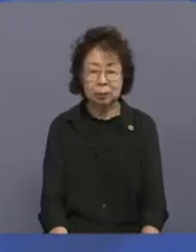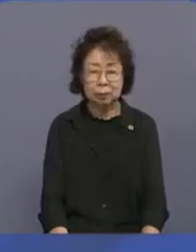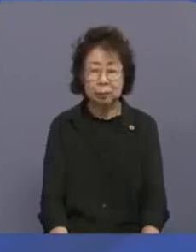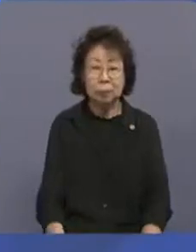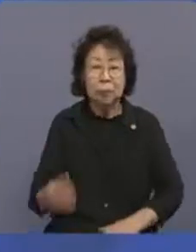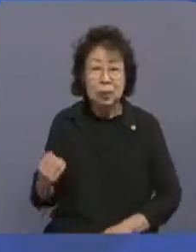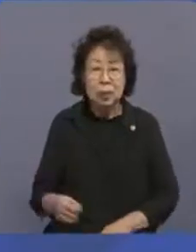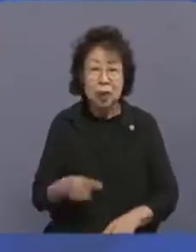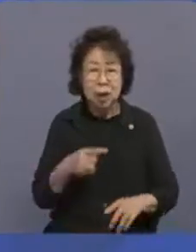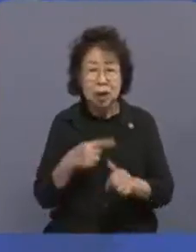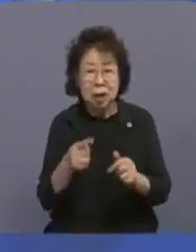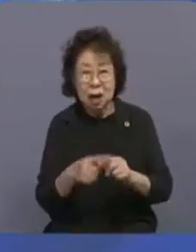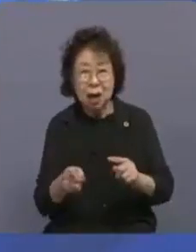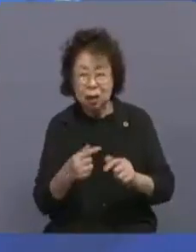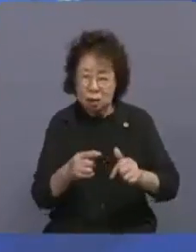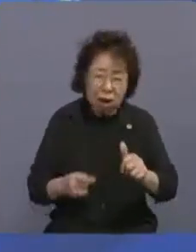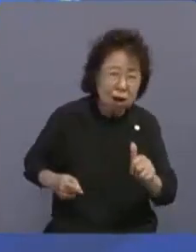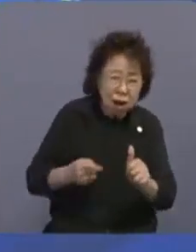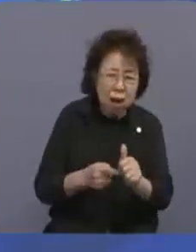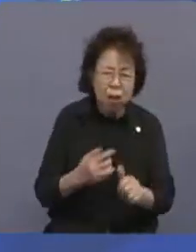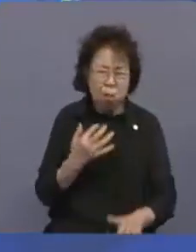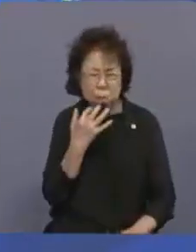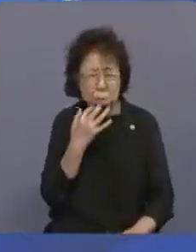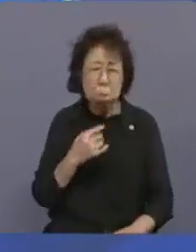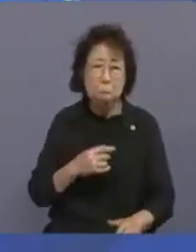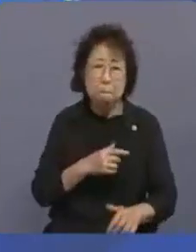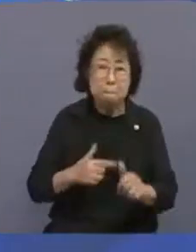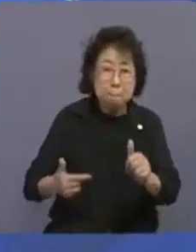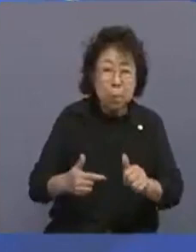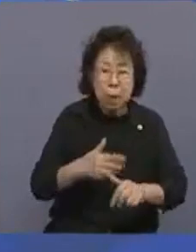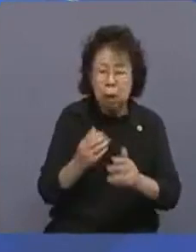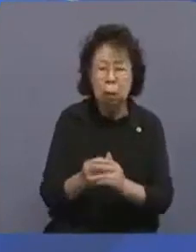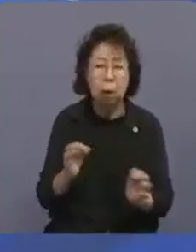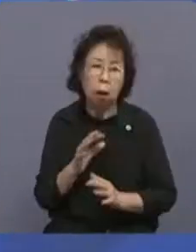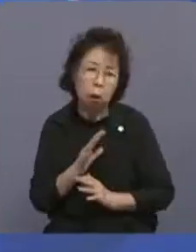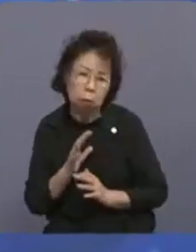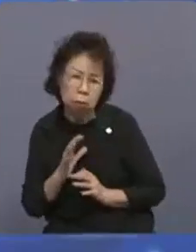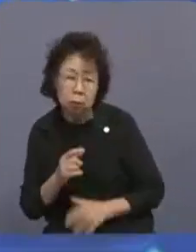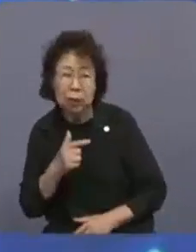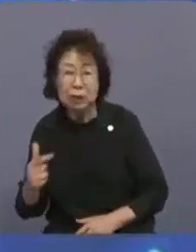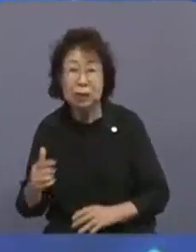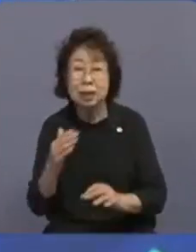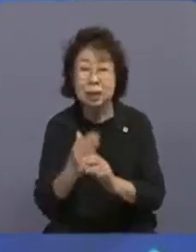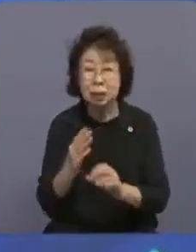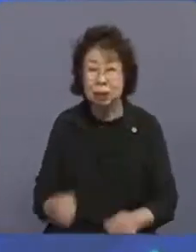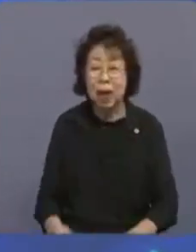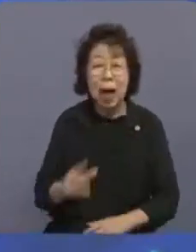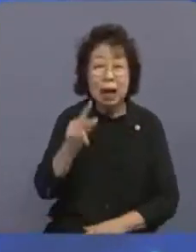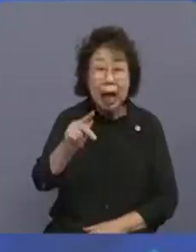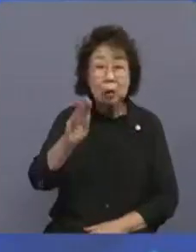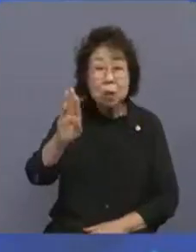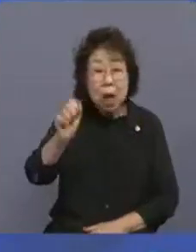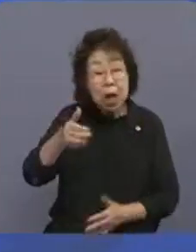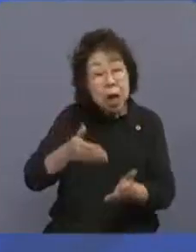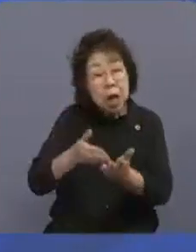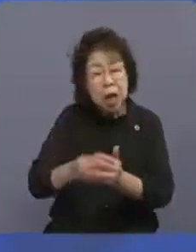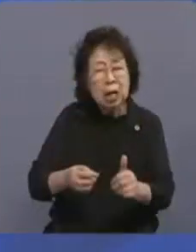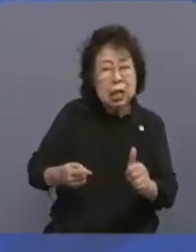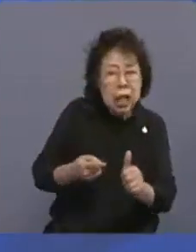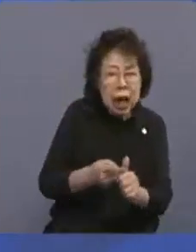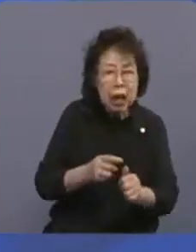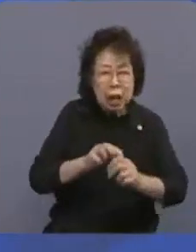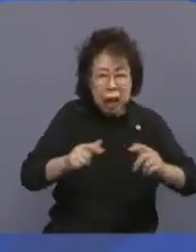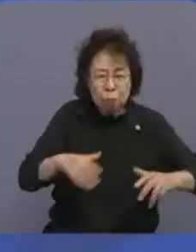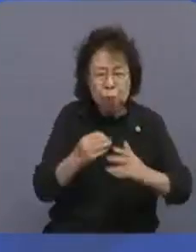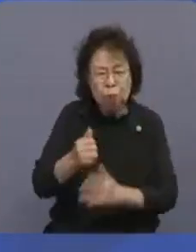최근에 흉기난동 등 무차별 강력범죄가 잇따르며 우리 시민들의 불안감이 큽니다. 저희 KBS 부산은 살인과 강도 등